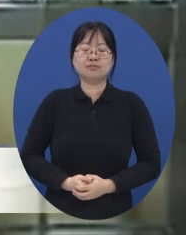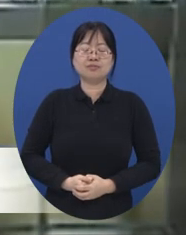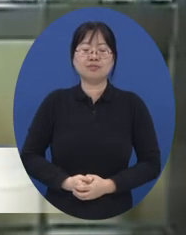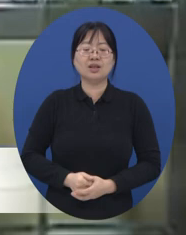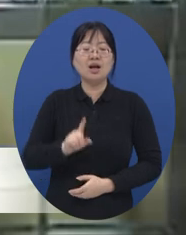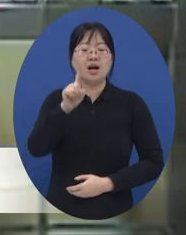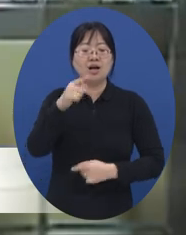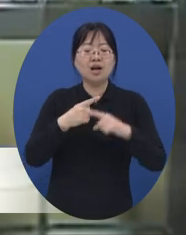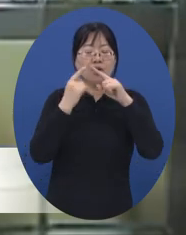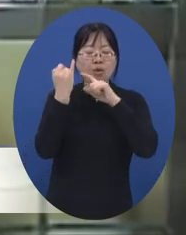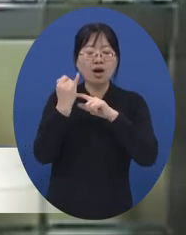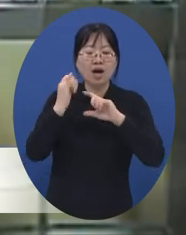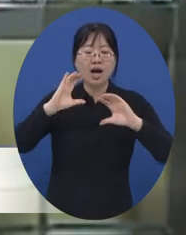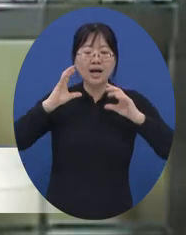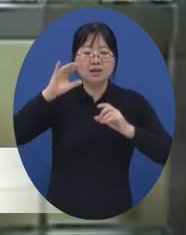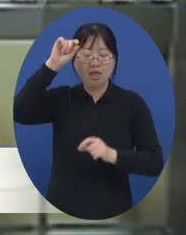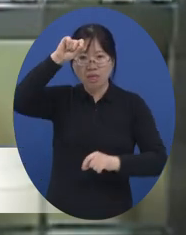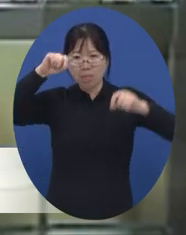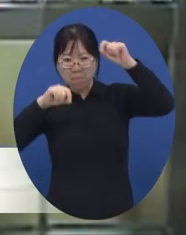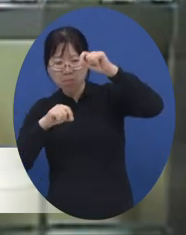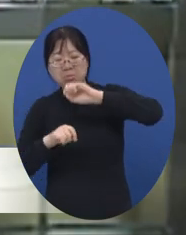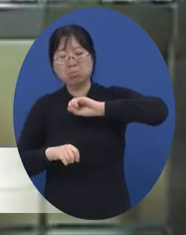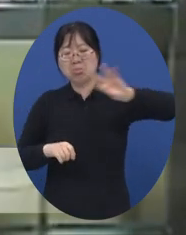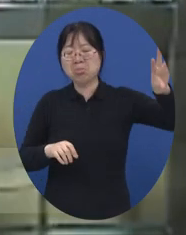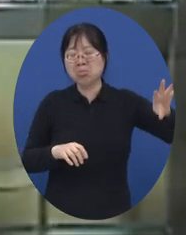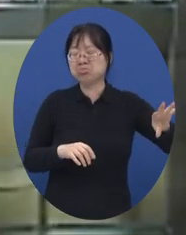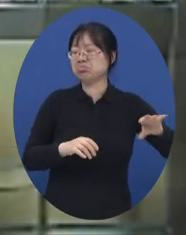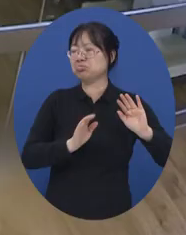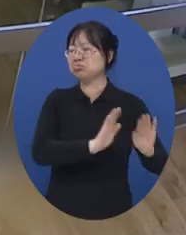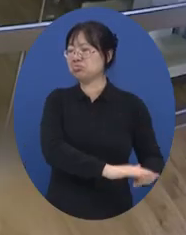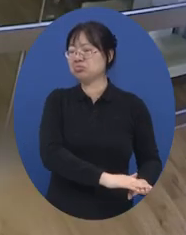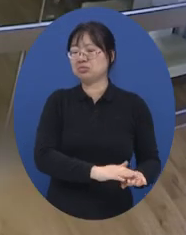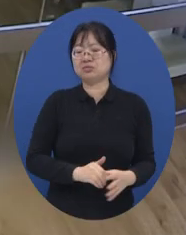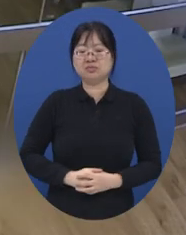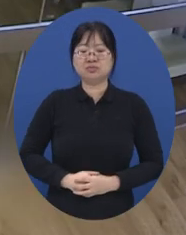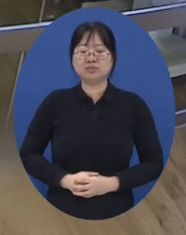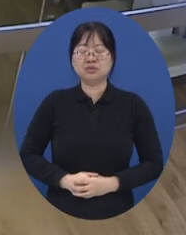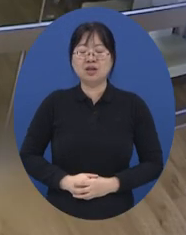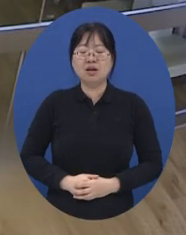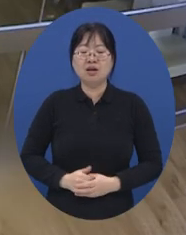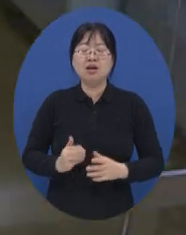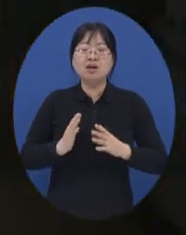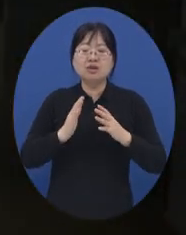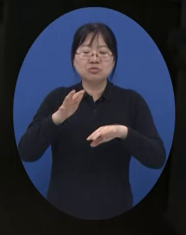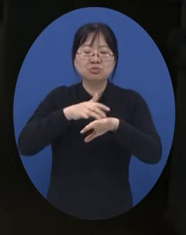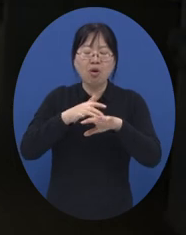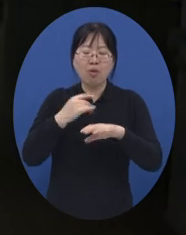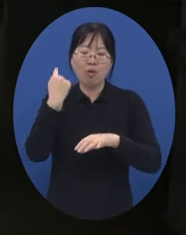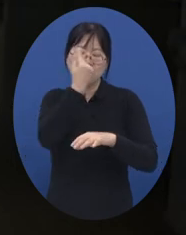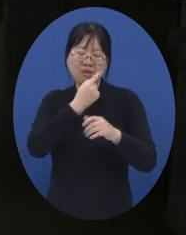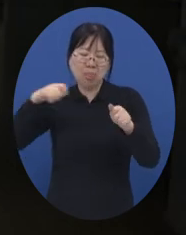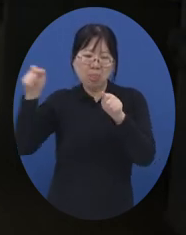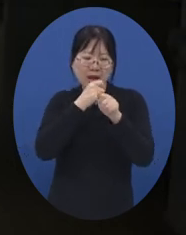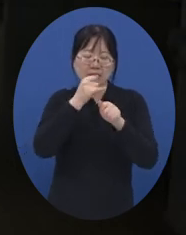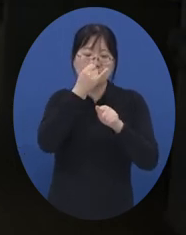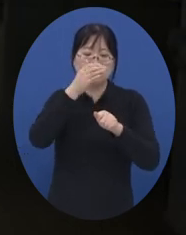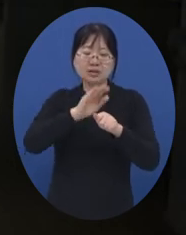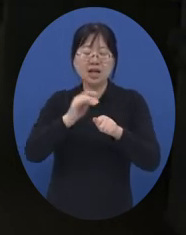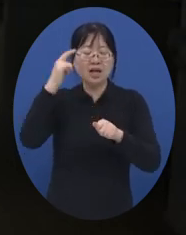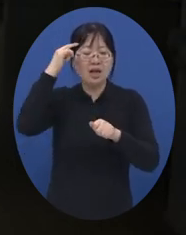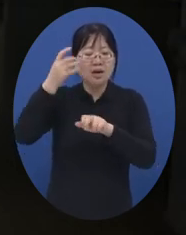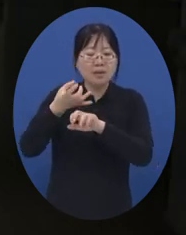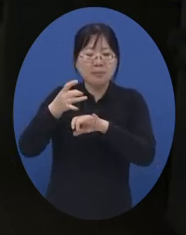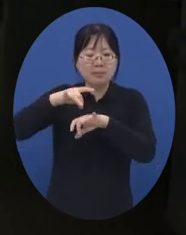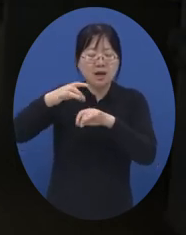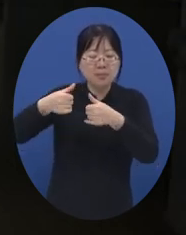한 간호사가 아기를 거꾸로 들더니 던지 듯 무심하게 내려놓습니다 수건으로 얼굴을 때리기도 하는데 이 아이는 두개골